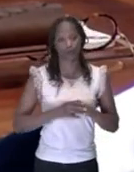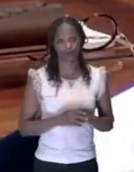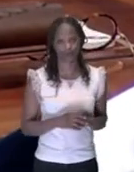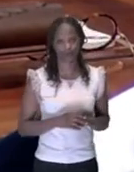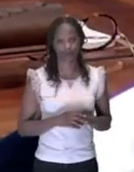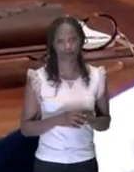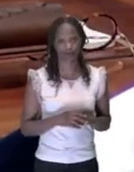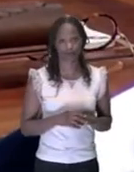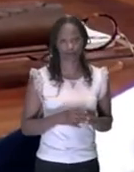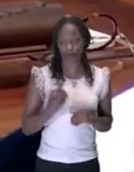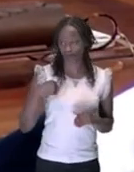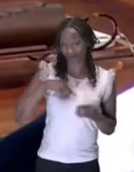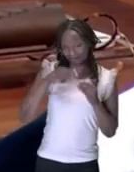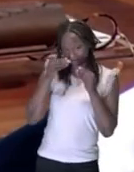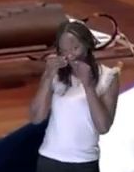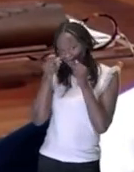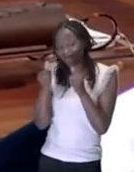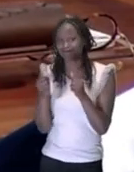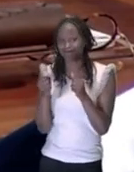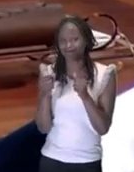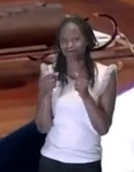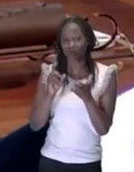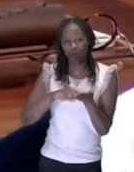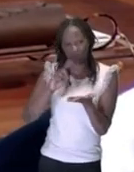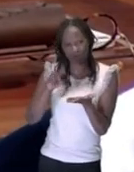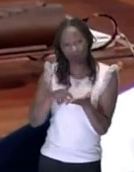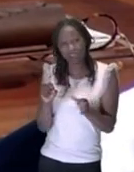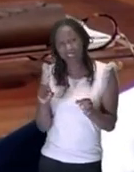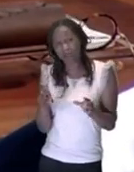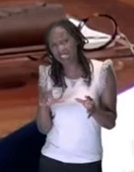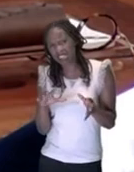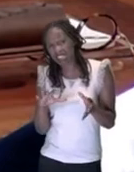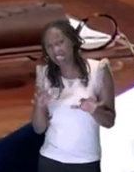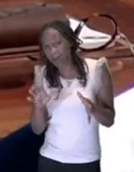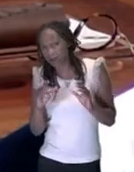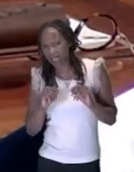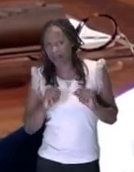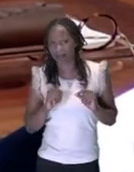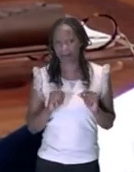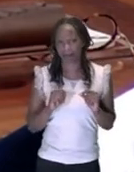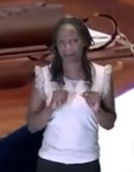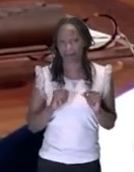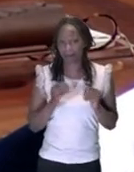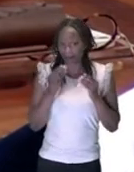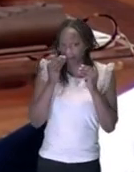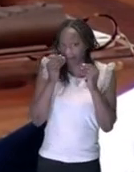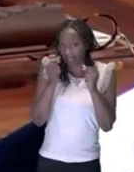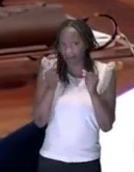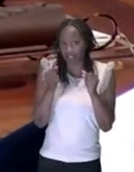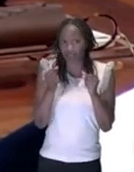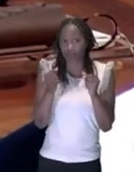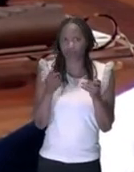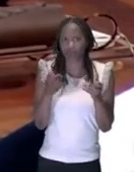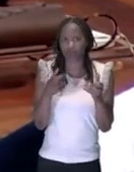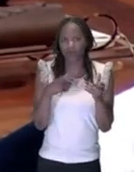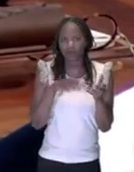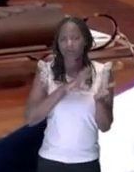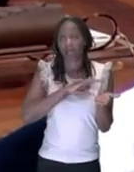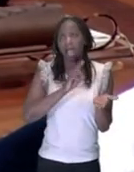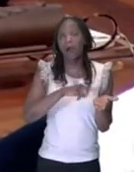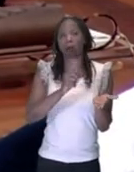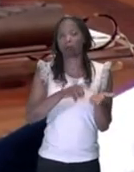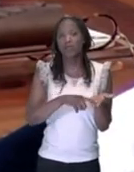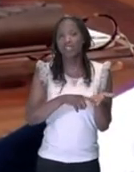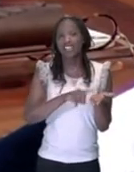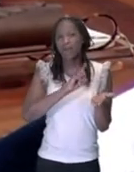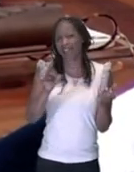un petit peu d'à peu près de concours de circonstances, on a le sentiment d'être un petit peu à l'aveugle dans ce budget. Et il y a